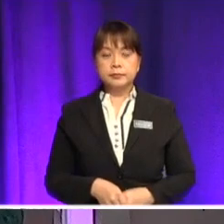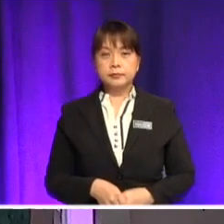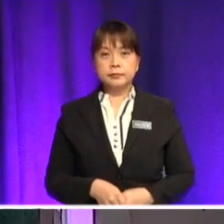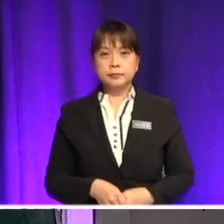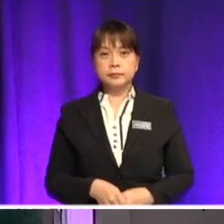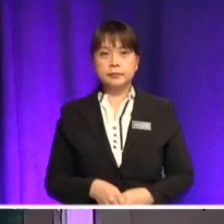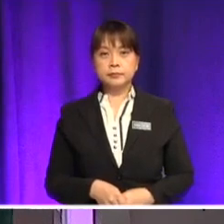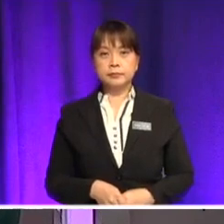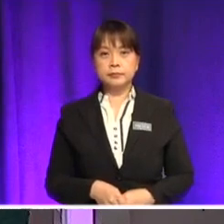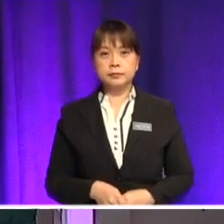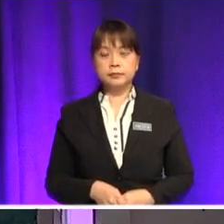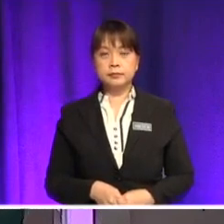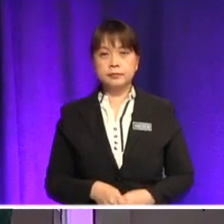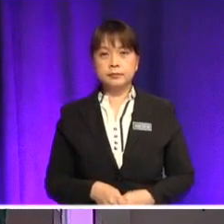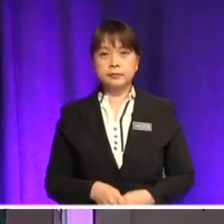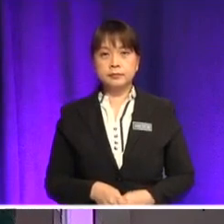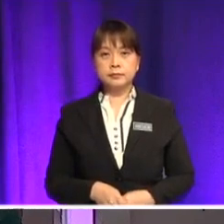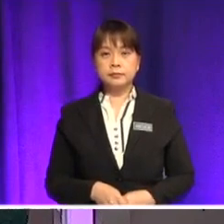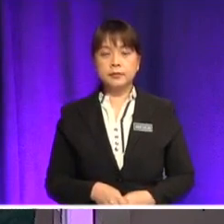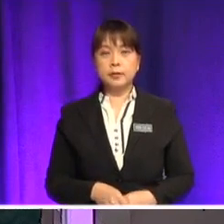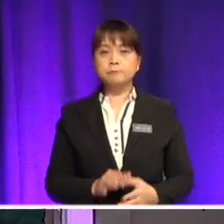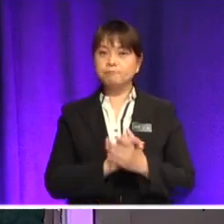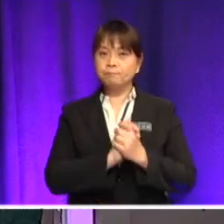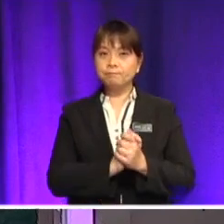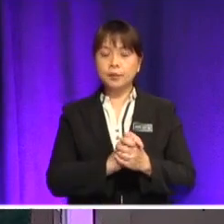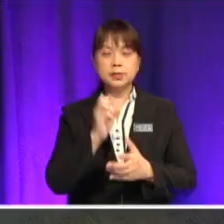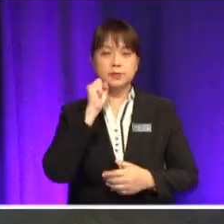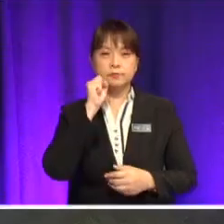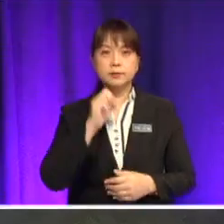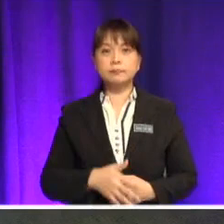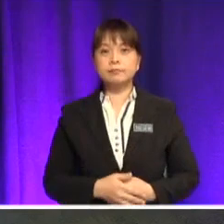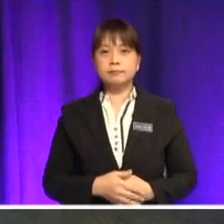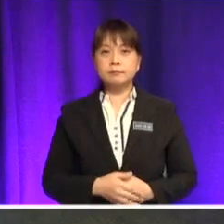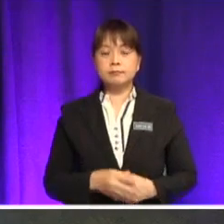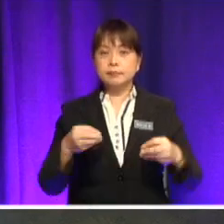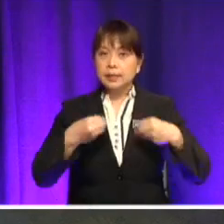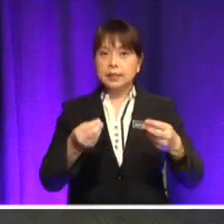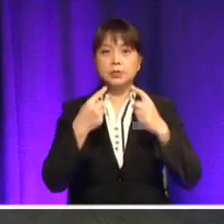daripada apa ya Syifa sangat bagus